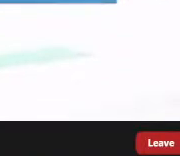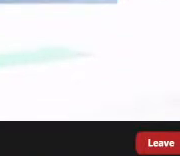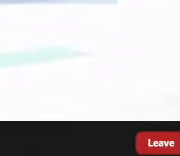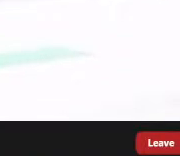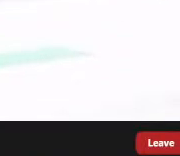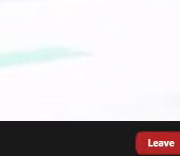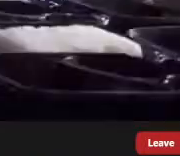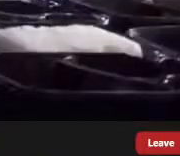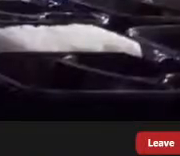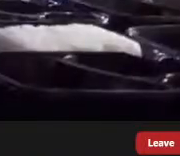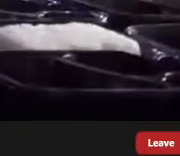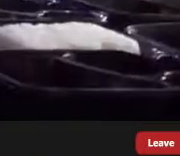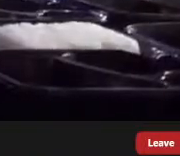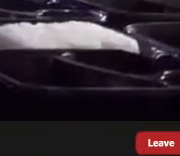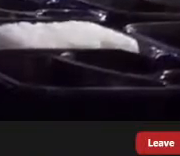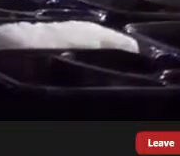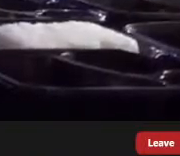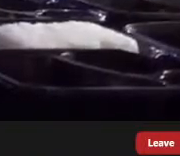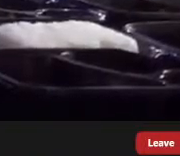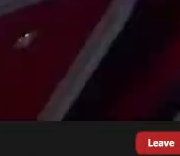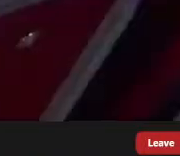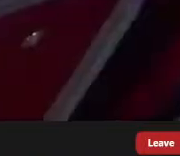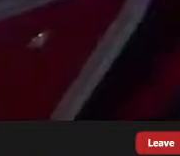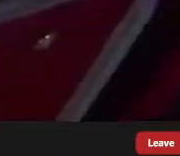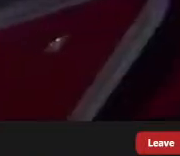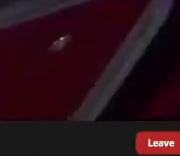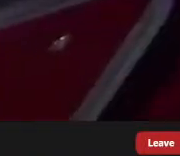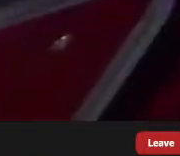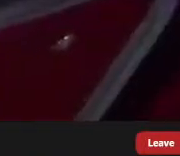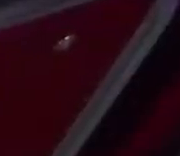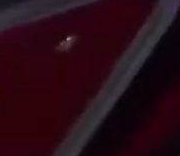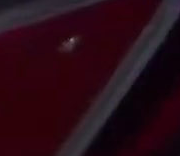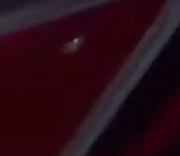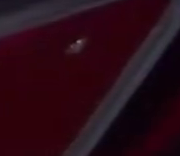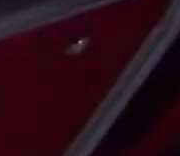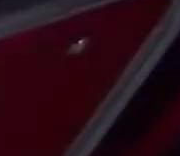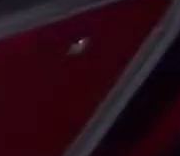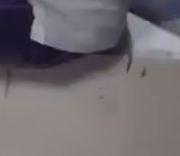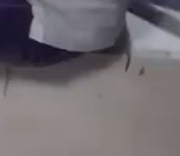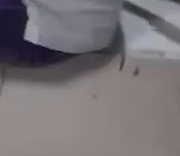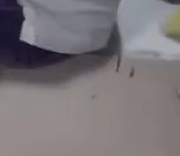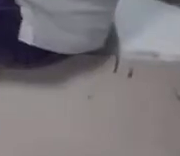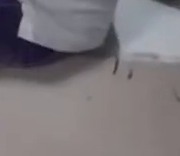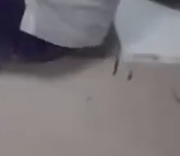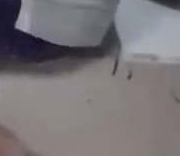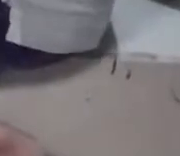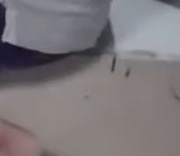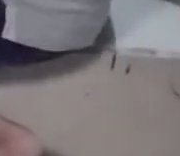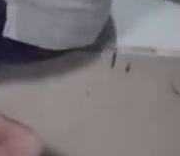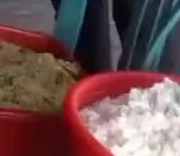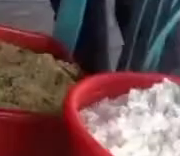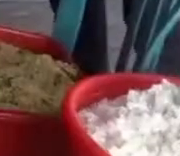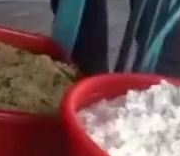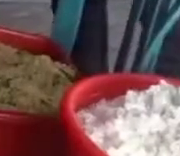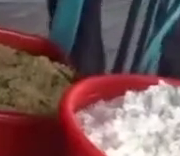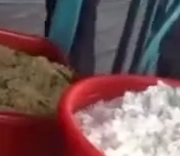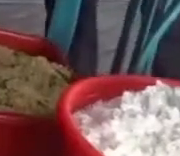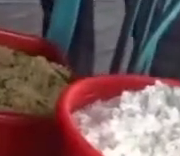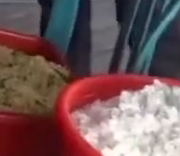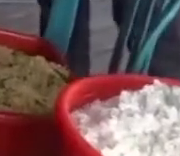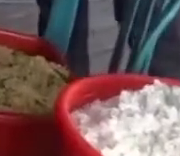itu, semua kawan-kawan Tagana buka dapur umum dalam rangka untuk mensupport satu, para